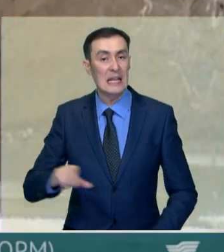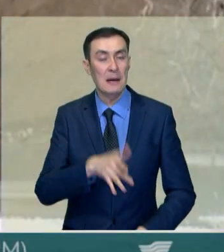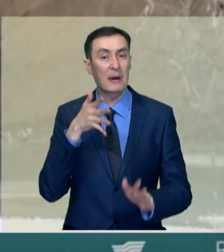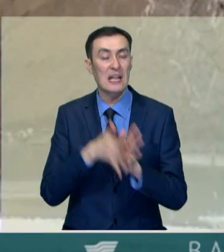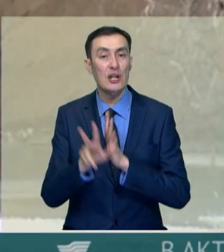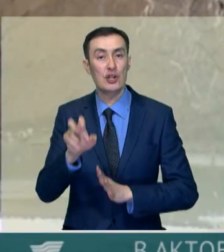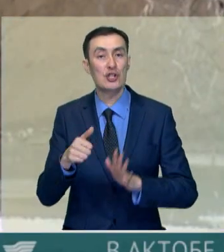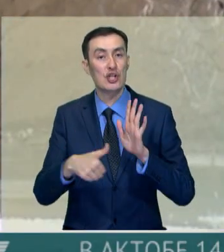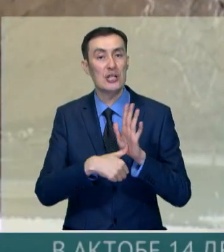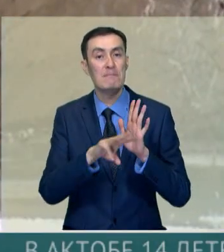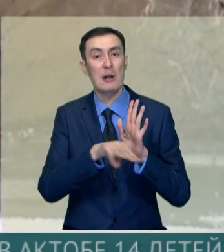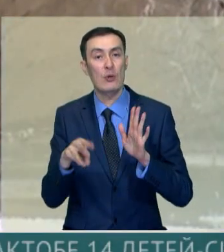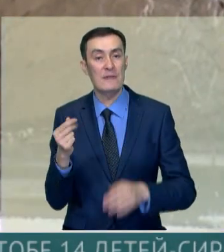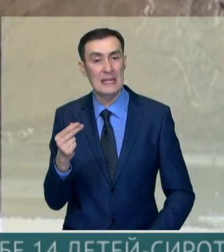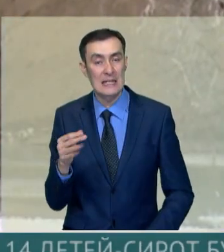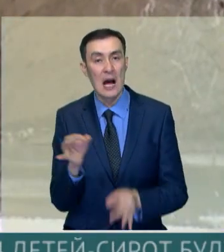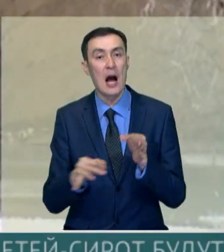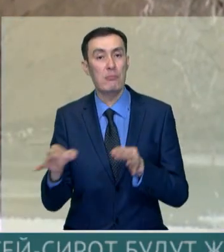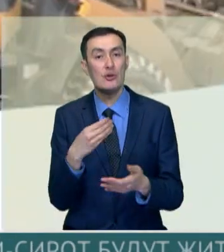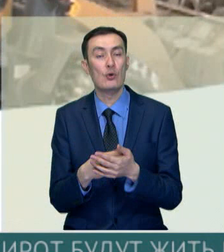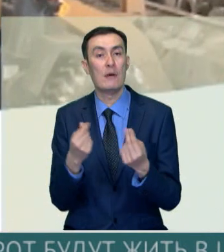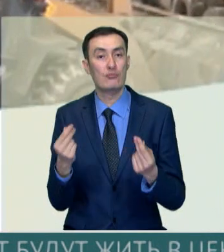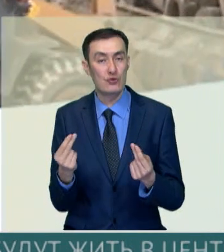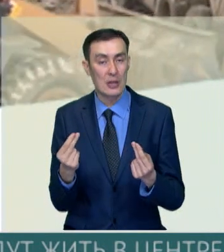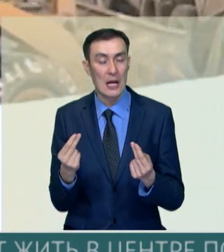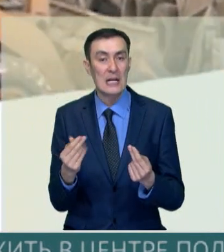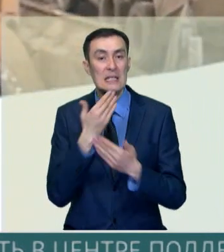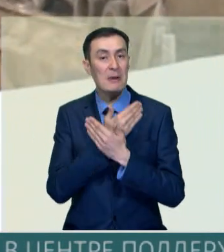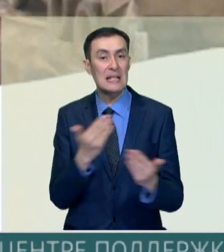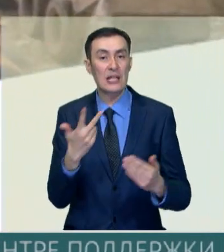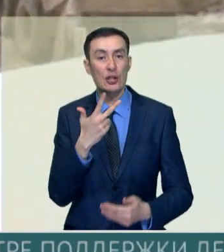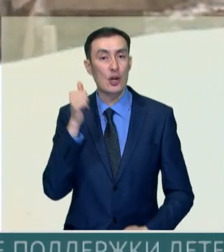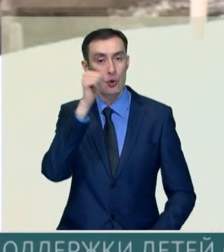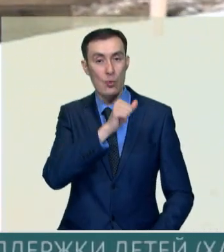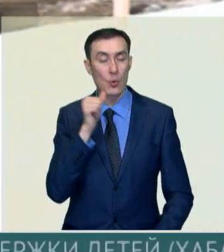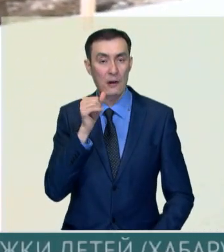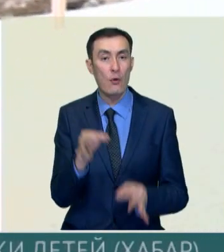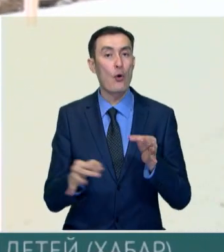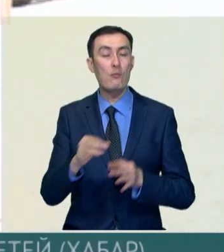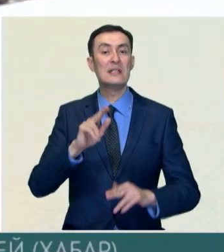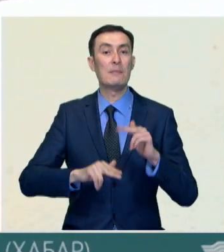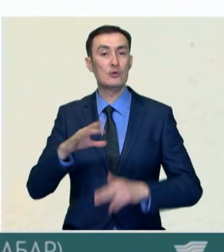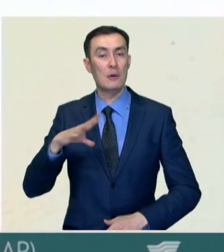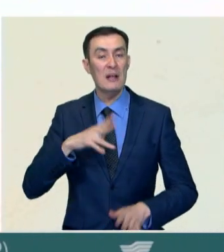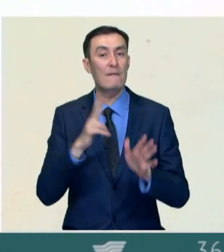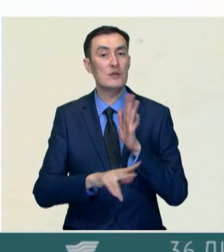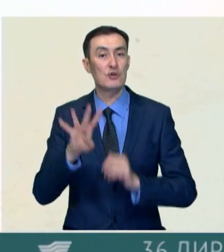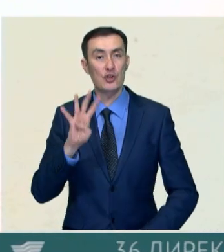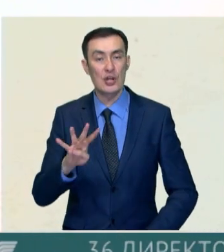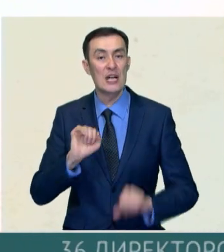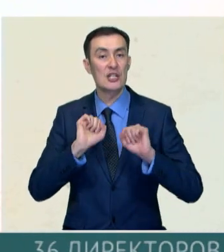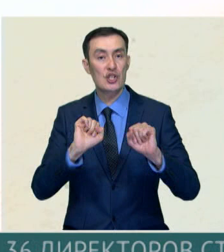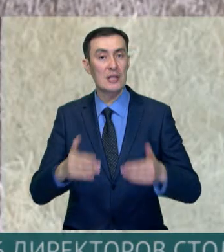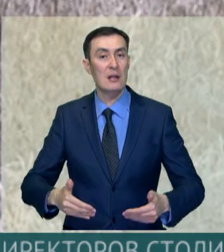потратили 306 миллионов тенге из областного бюджета. За последние три года в регионе построили 84